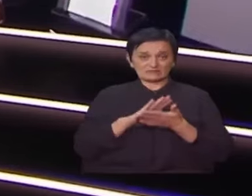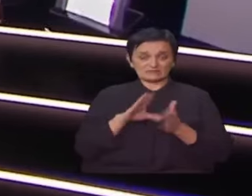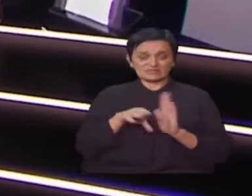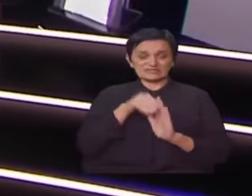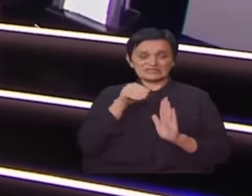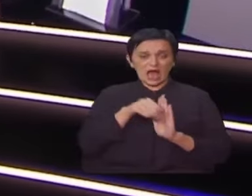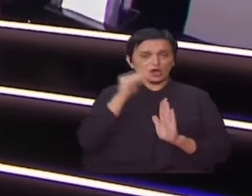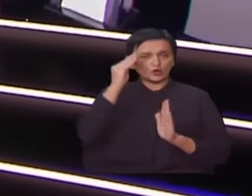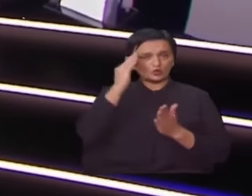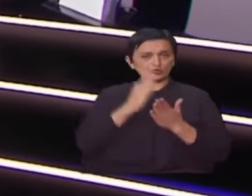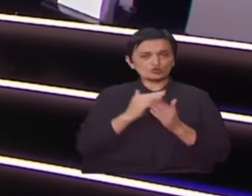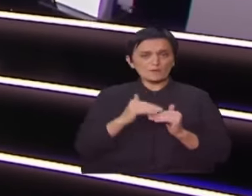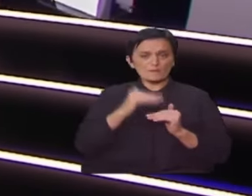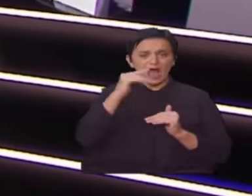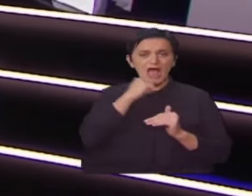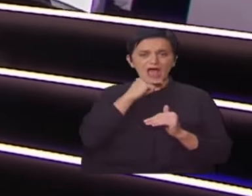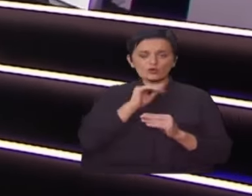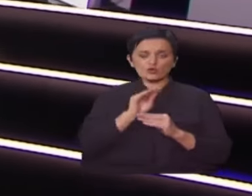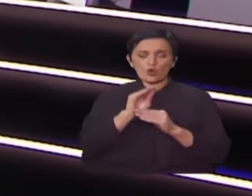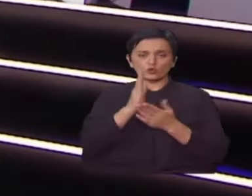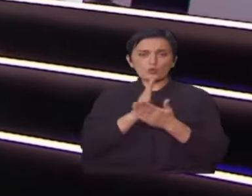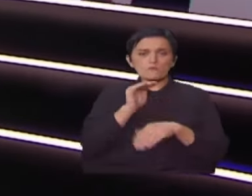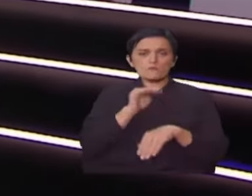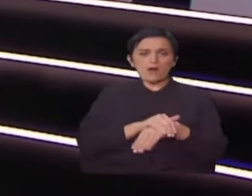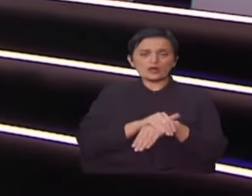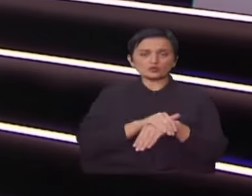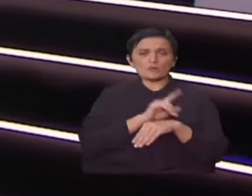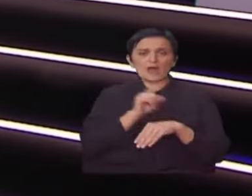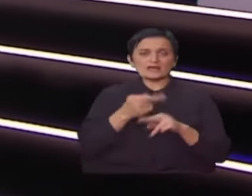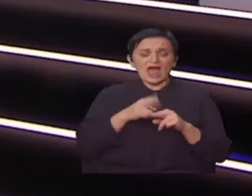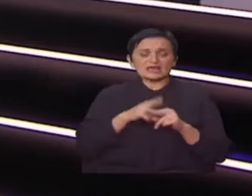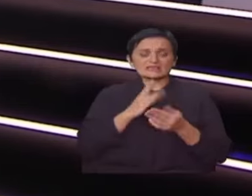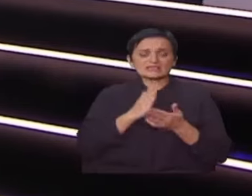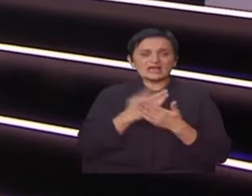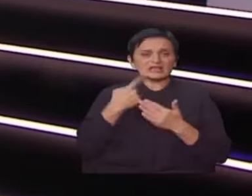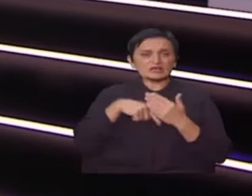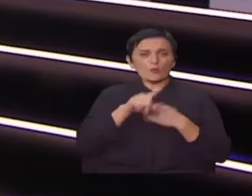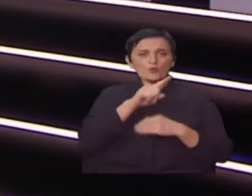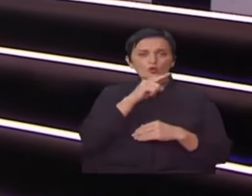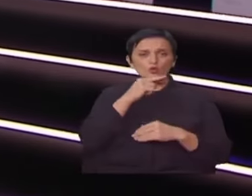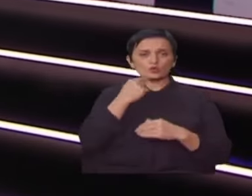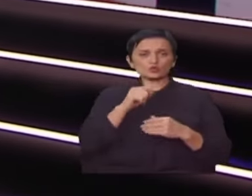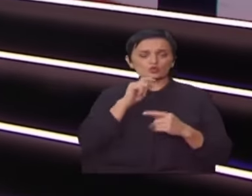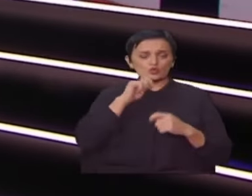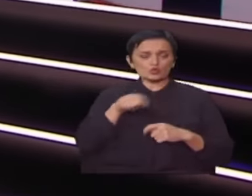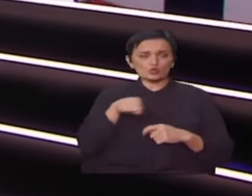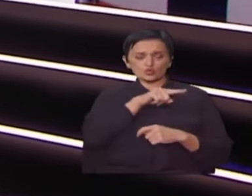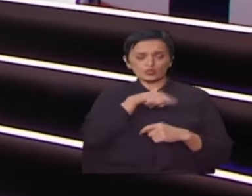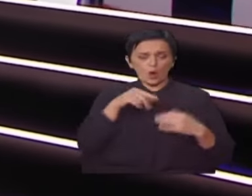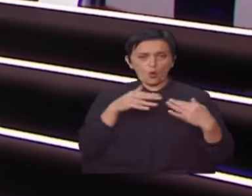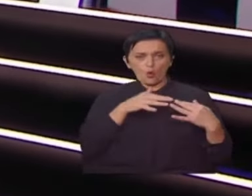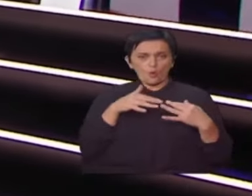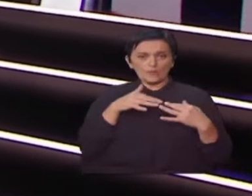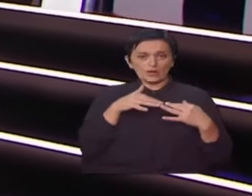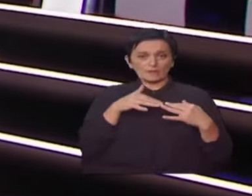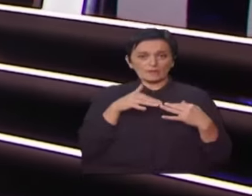არის, რომ მაღალი ეკონომიკური ზრდა გვაქვს, რაც ფაქტობრივად ასია, მაგრამ ეს გამოწვეულია რუსეთ-უკრაინის ომით, იმიტომ რომ რუსეთის უნდა